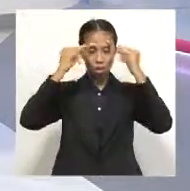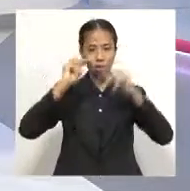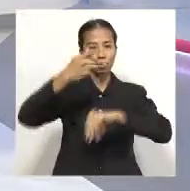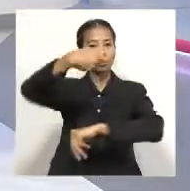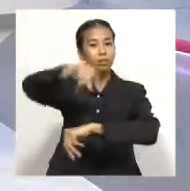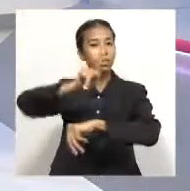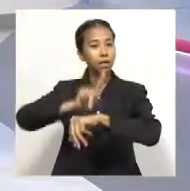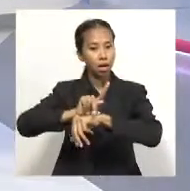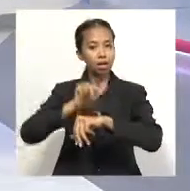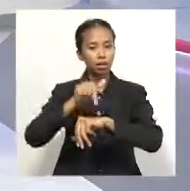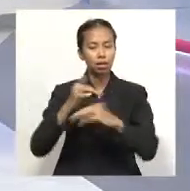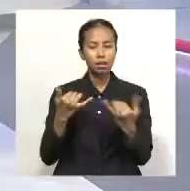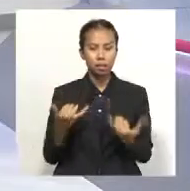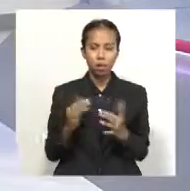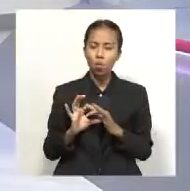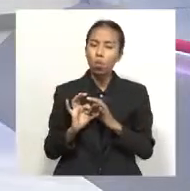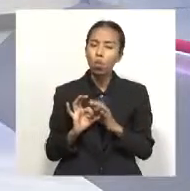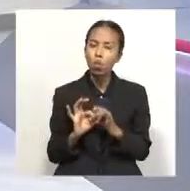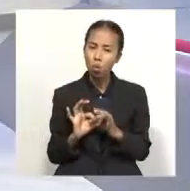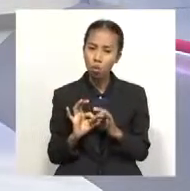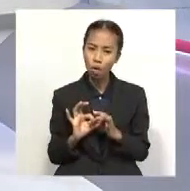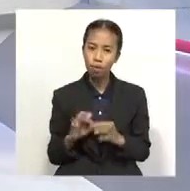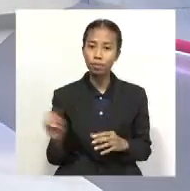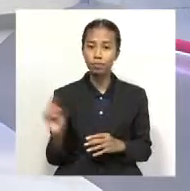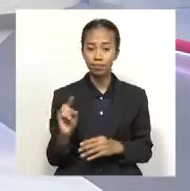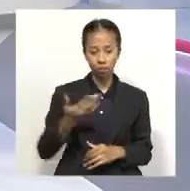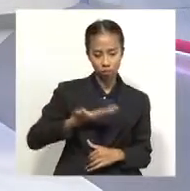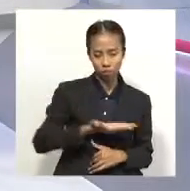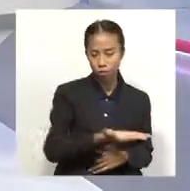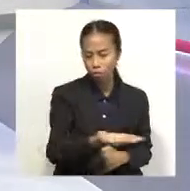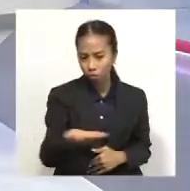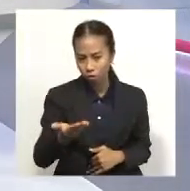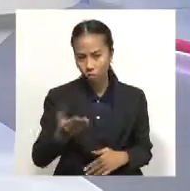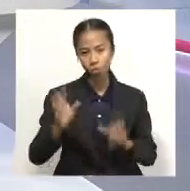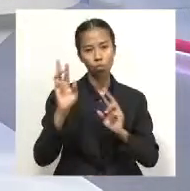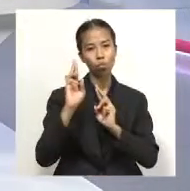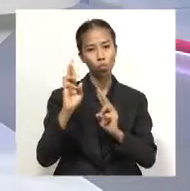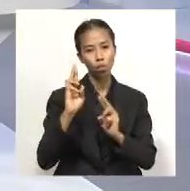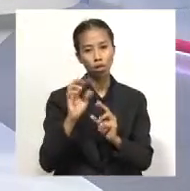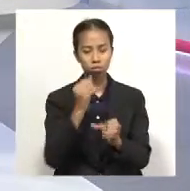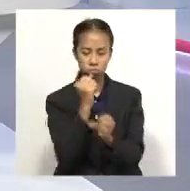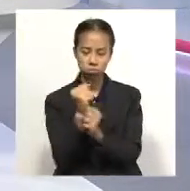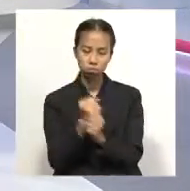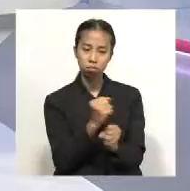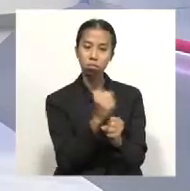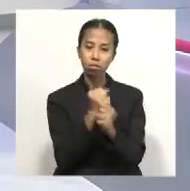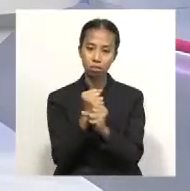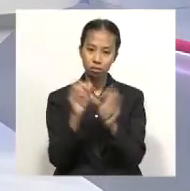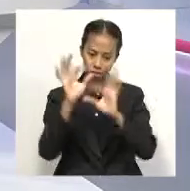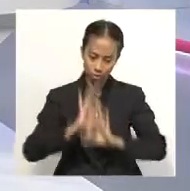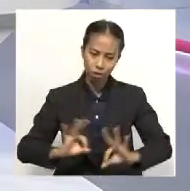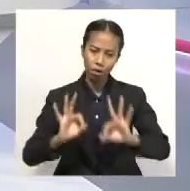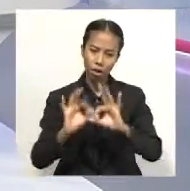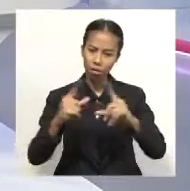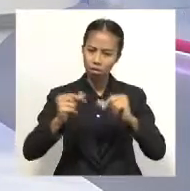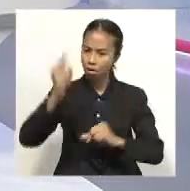นะครับก็ได้แสดงความเป็นห่วงเหตุการณ์ที่เกิดขึ้นจึงขอให้ทุกคนนะครับระมัดระวังในการทำงานและจะต้องชี้แจง